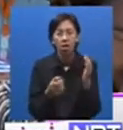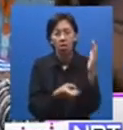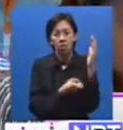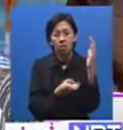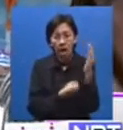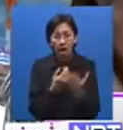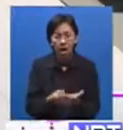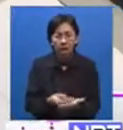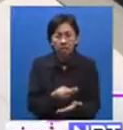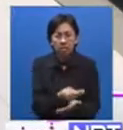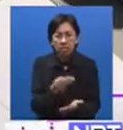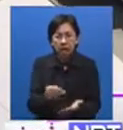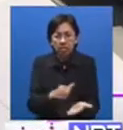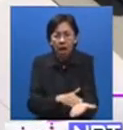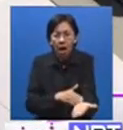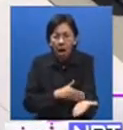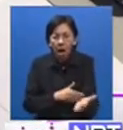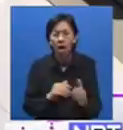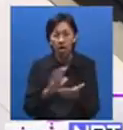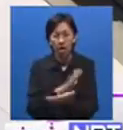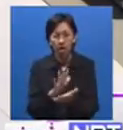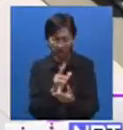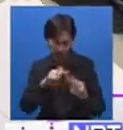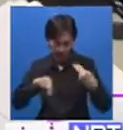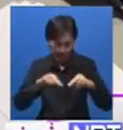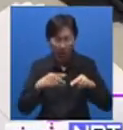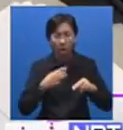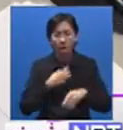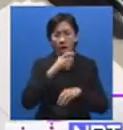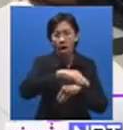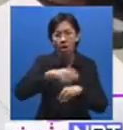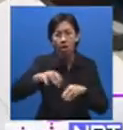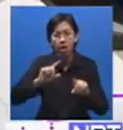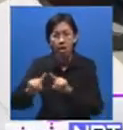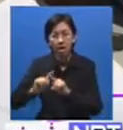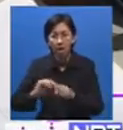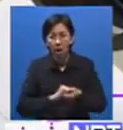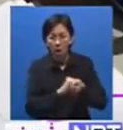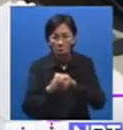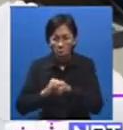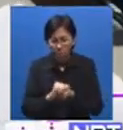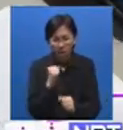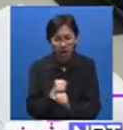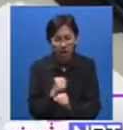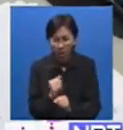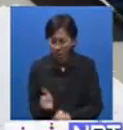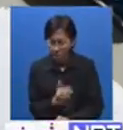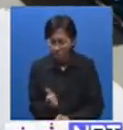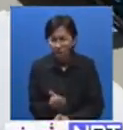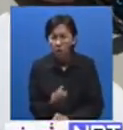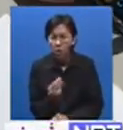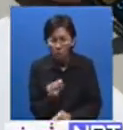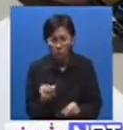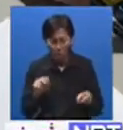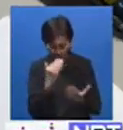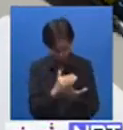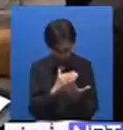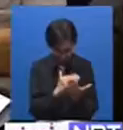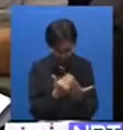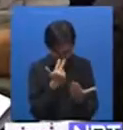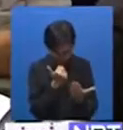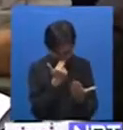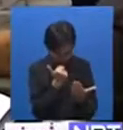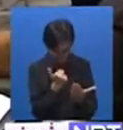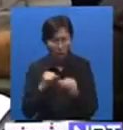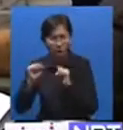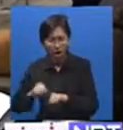เพราะต้องตรวจสอบหลักฐานให้รอบคอบจึงขอให้หน่วยงานที่เกี่ยวข้องร่วมกันเร่งรัดควบคู่กับการทำงานอย่างรอบคอบส่วนการช่ว